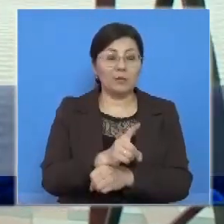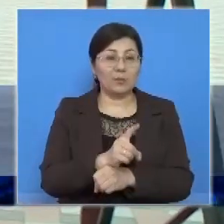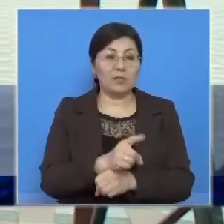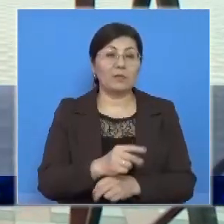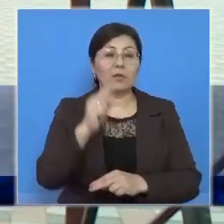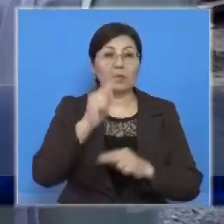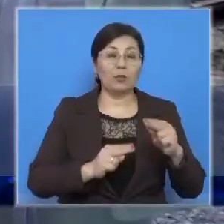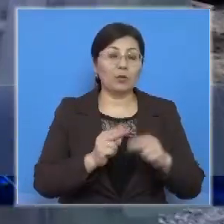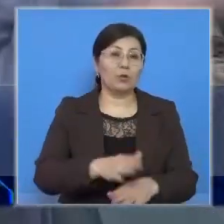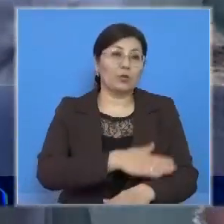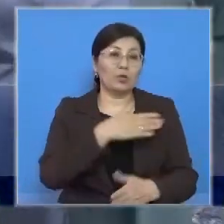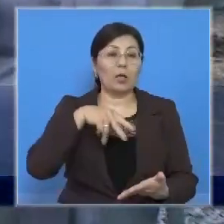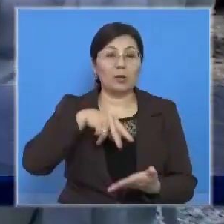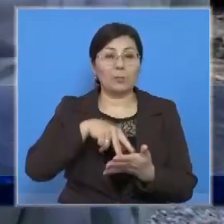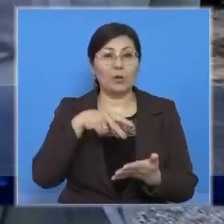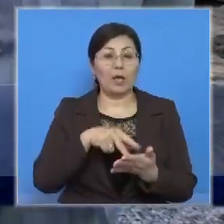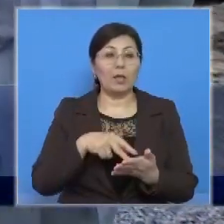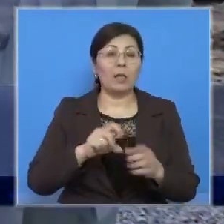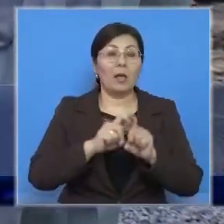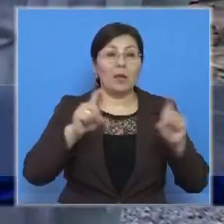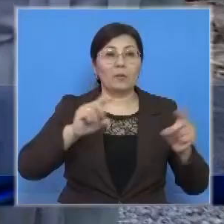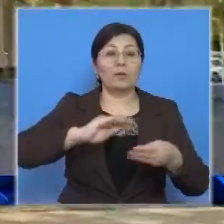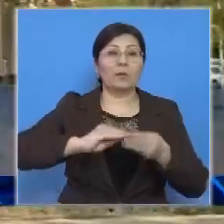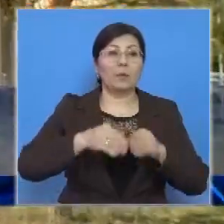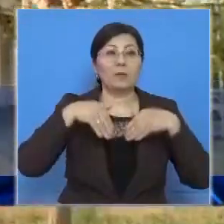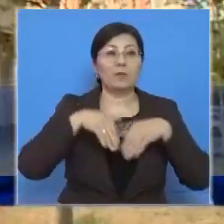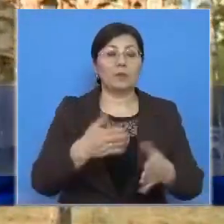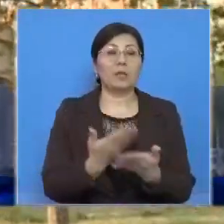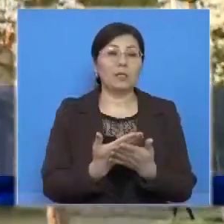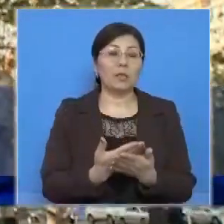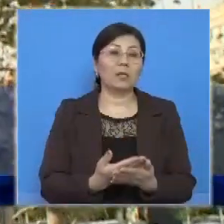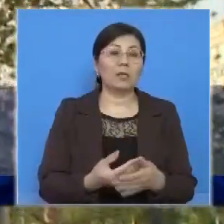құрылысы ұзаққа созылған ғимараттың мәселесі шешіледі. Қонақ үйді биыл